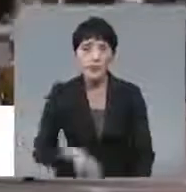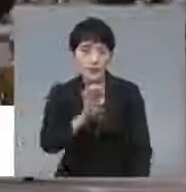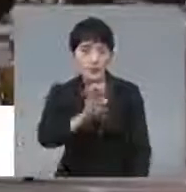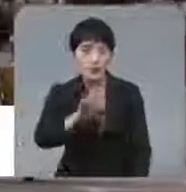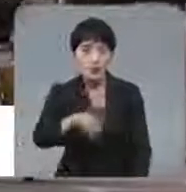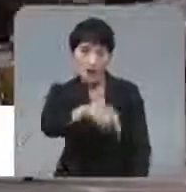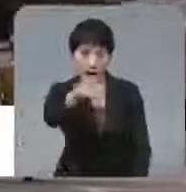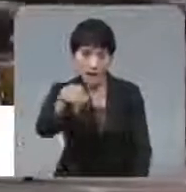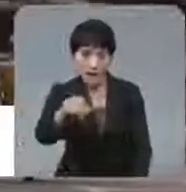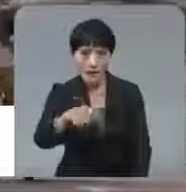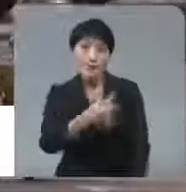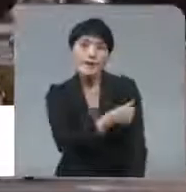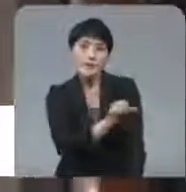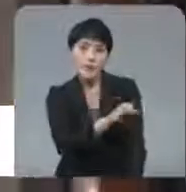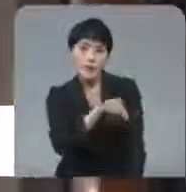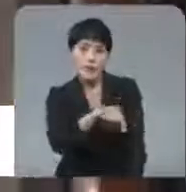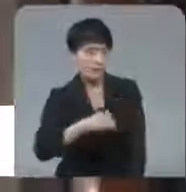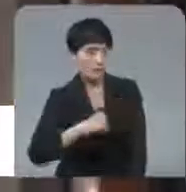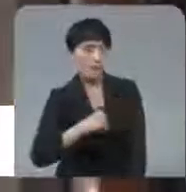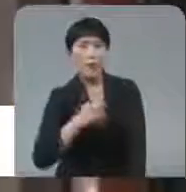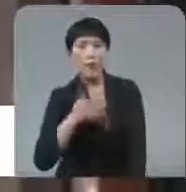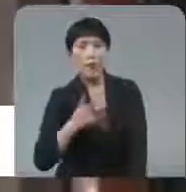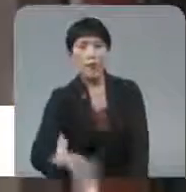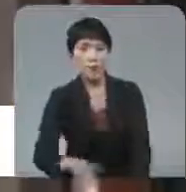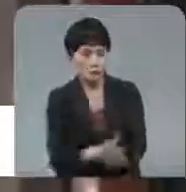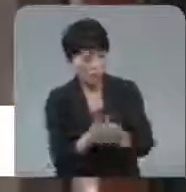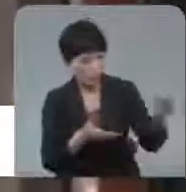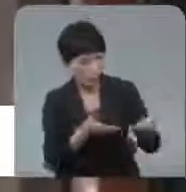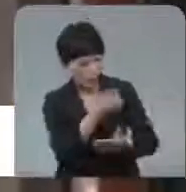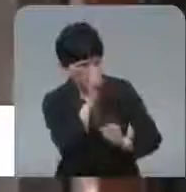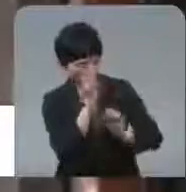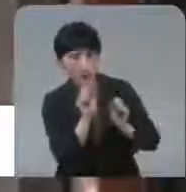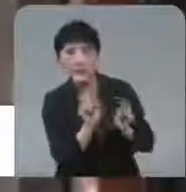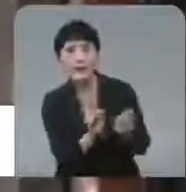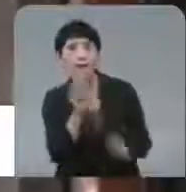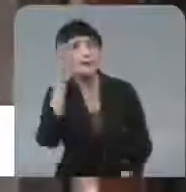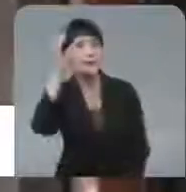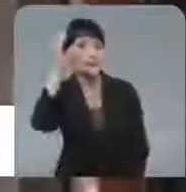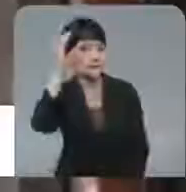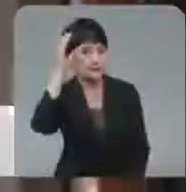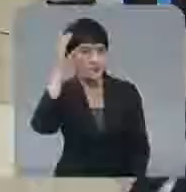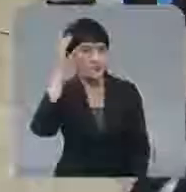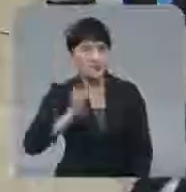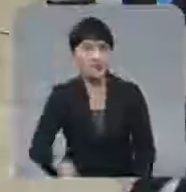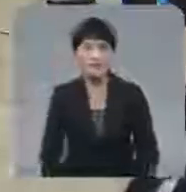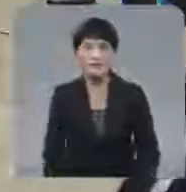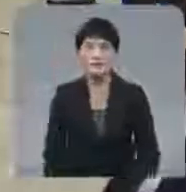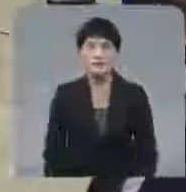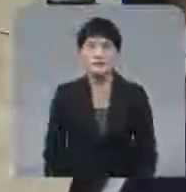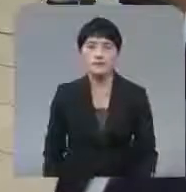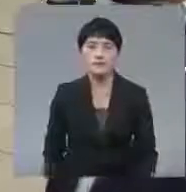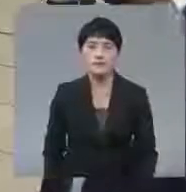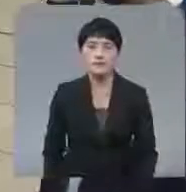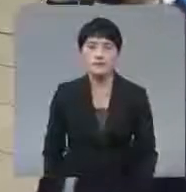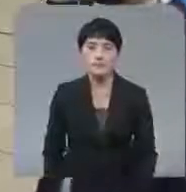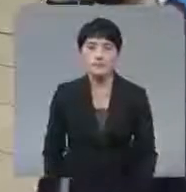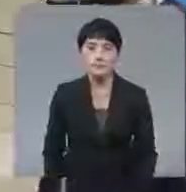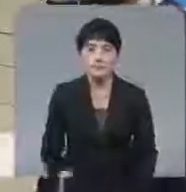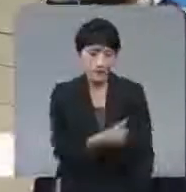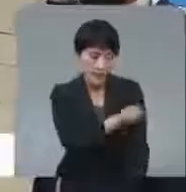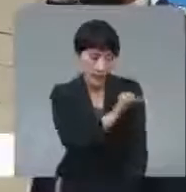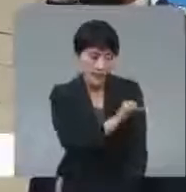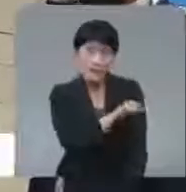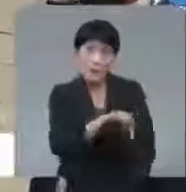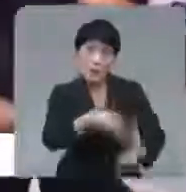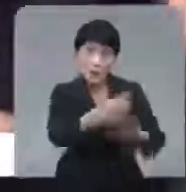有关事宜，并就扩大贸易投资的方案和环保未来产业合作等进行讨论。西班牙是海外建